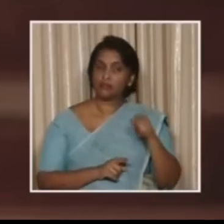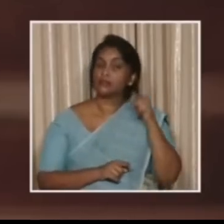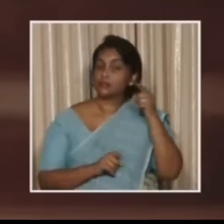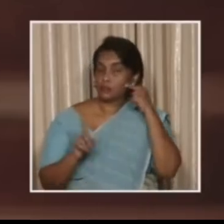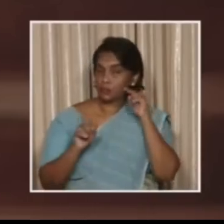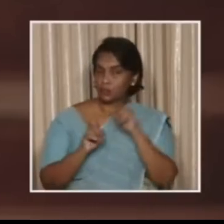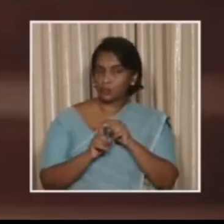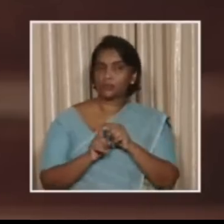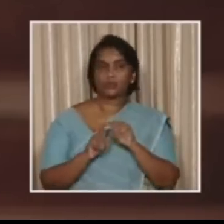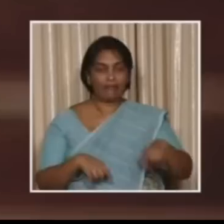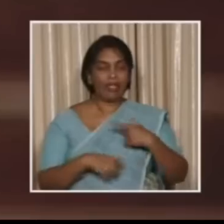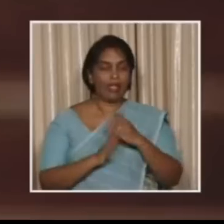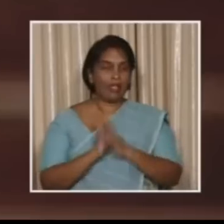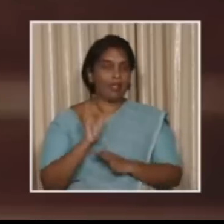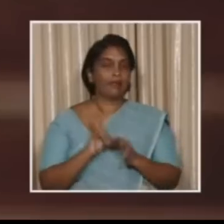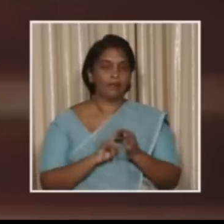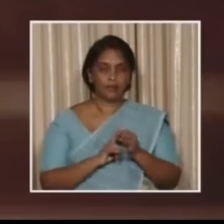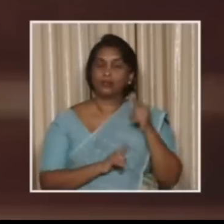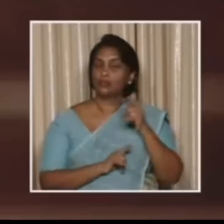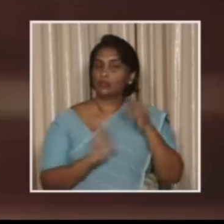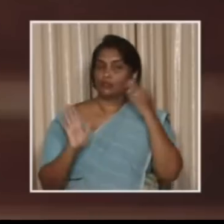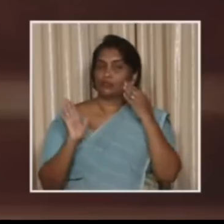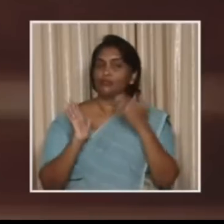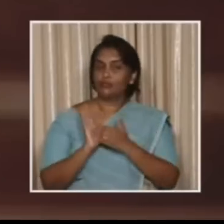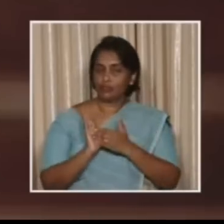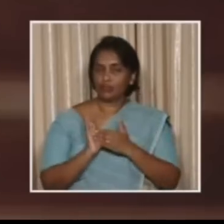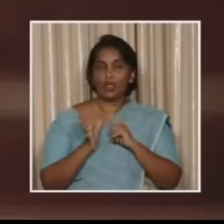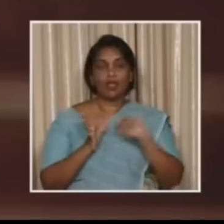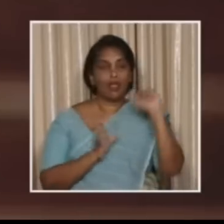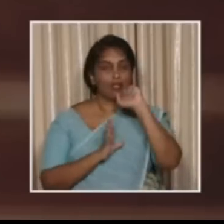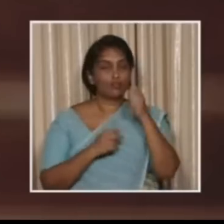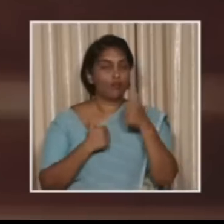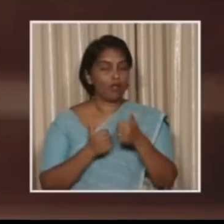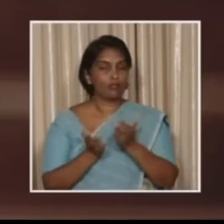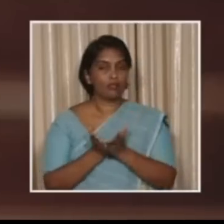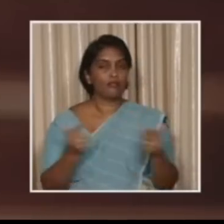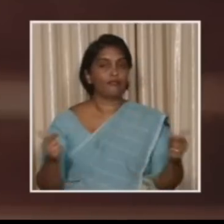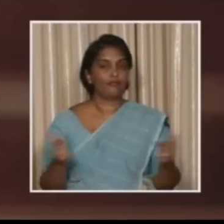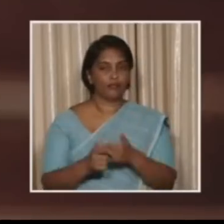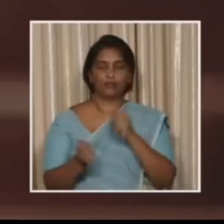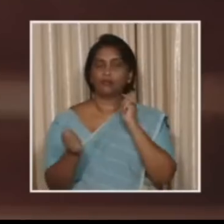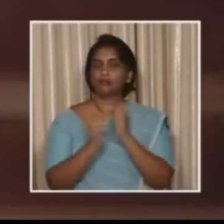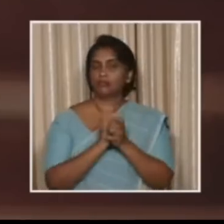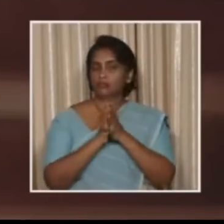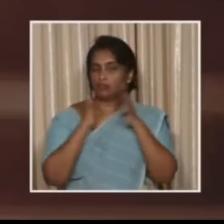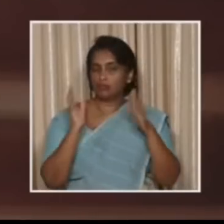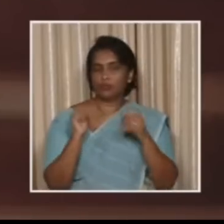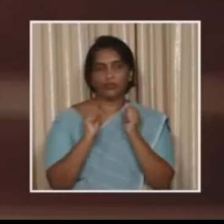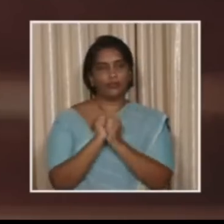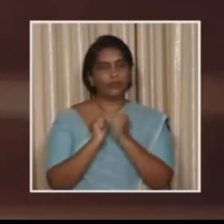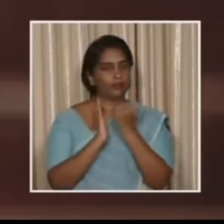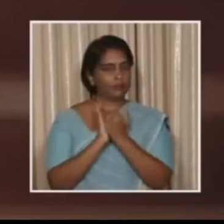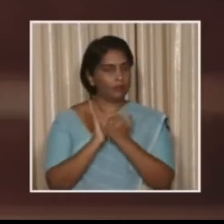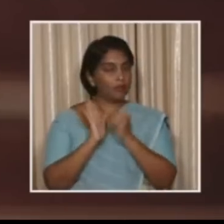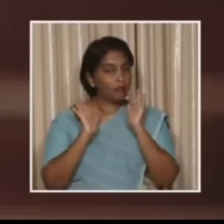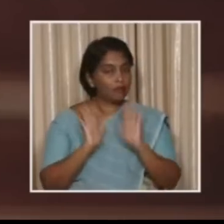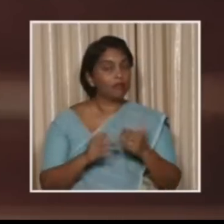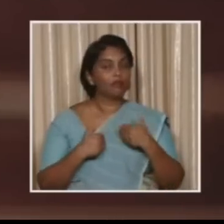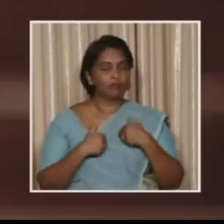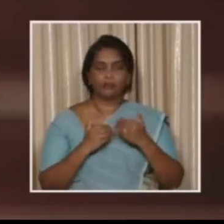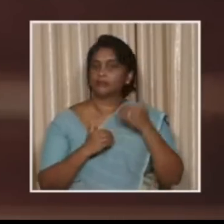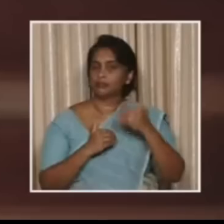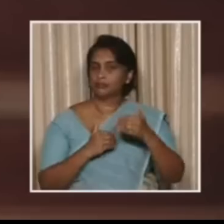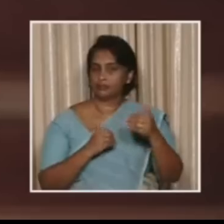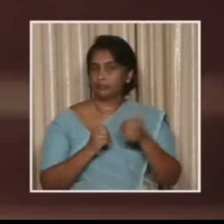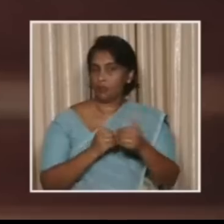அவர் எப்படி அவ்வாறு கூற முடியும்? இந்த கருத்தானது தேர்தல் முறைமையை நாட்டிலிருந்து இல்லாது செய்யும் ஒரு நடவடிக்கையாகவே